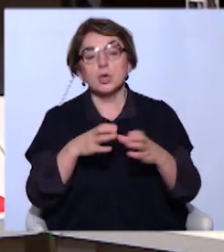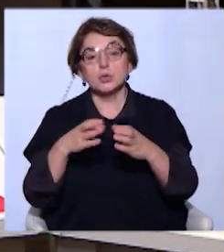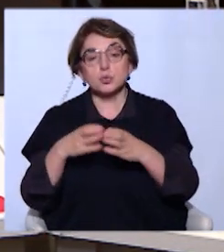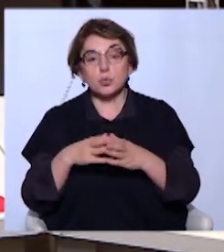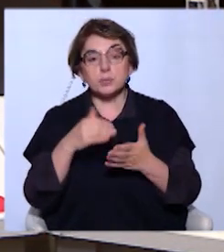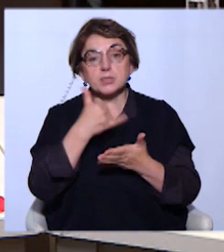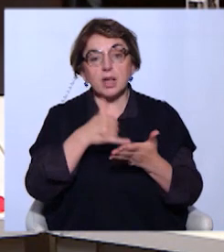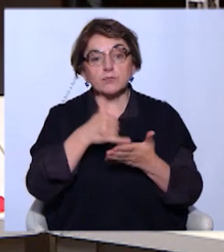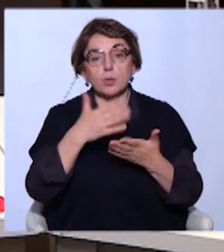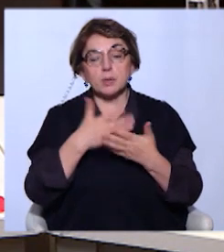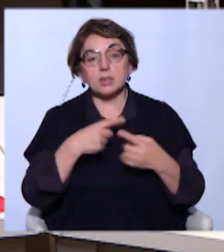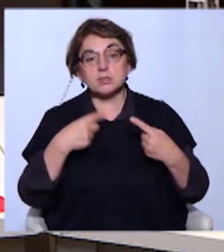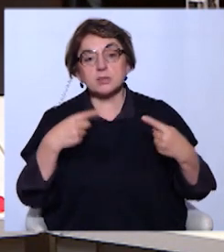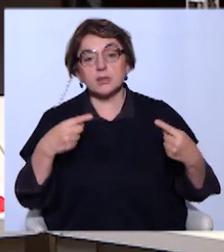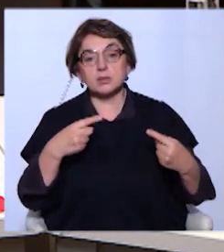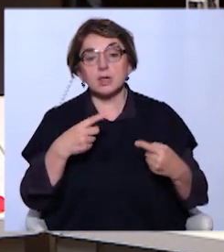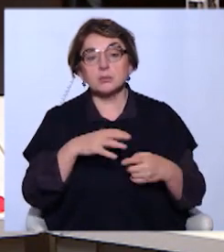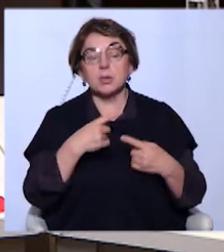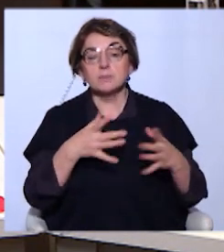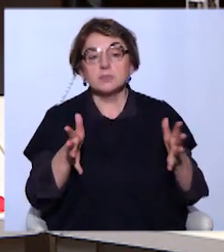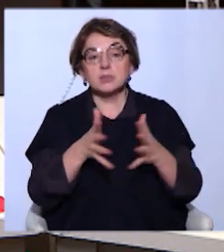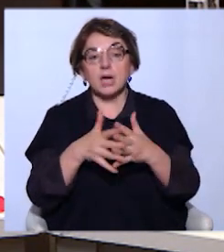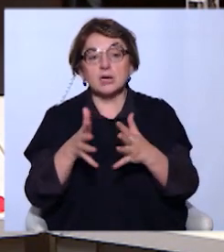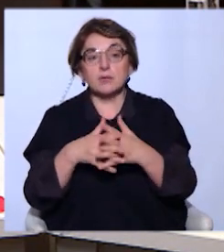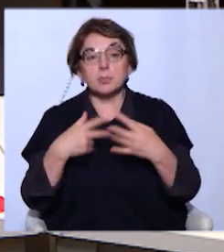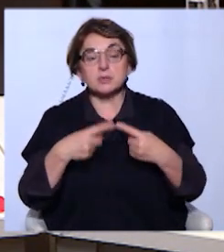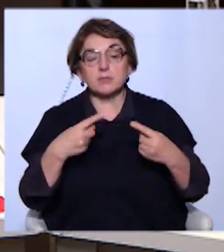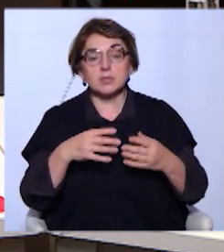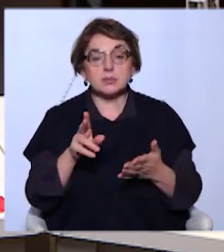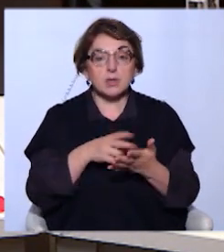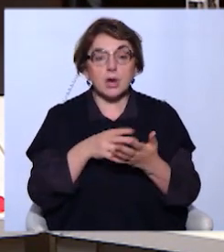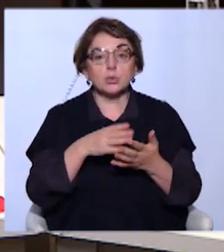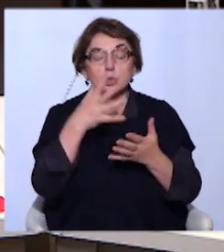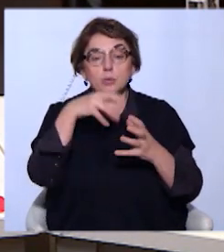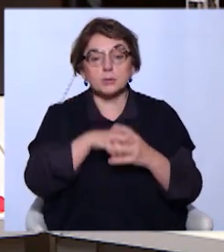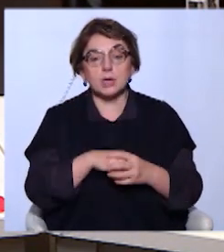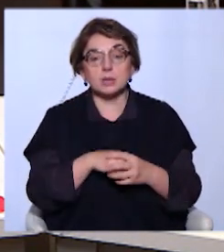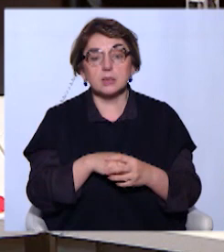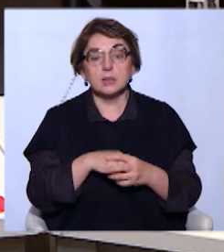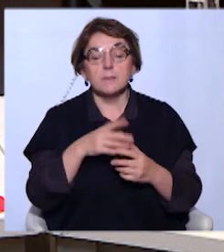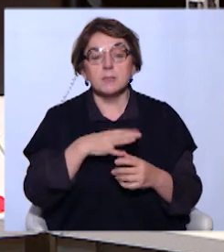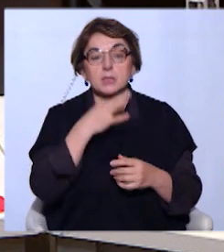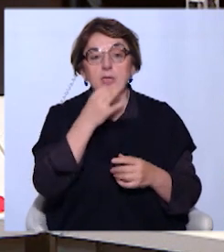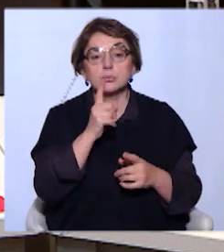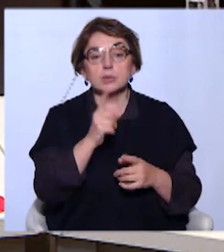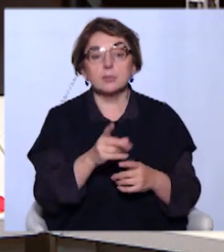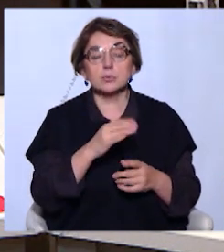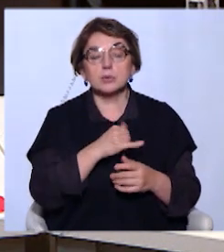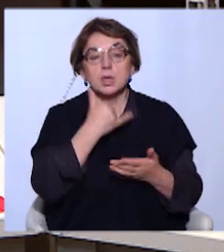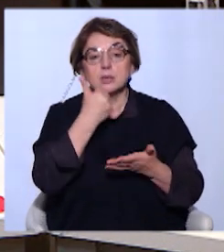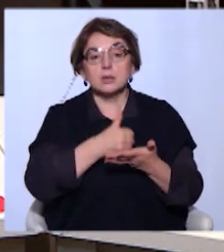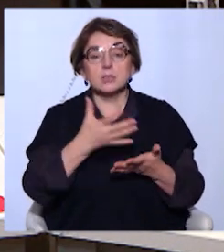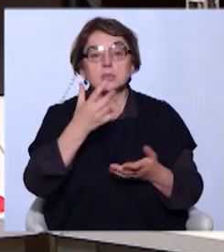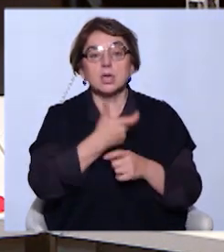გააჩნია. ყველა სხვადასხვა ტიპის ნავთობში ეს ნივთიერებები, ნარევები სხვადასხვა რაოდენობით არის.